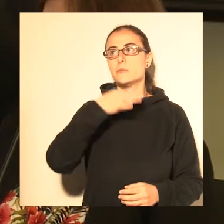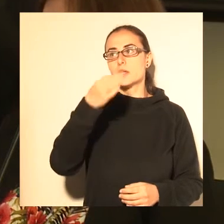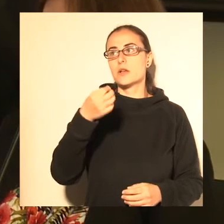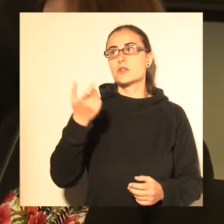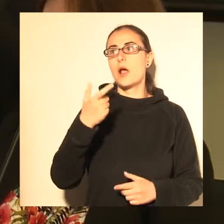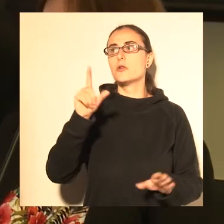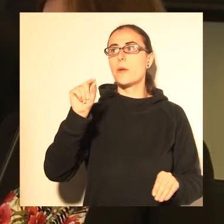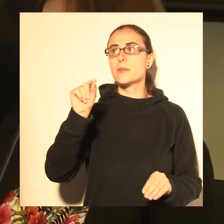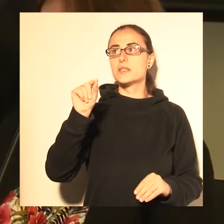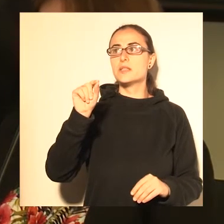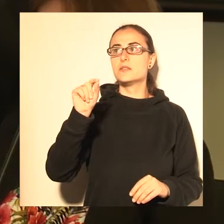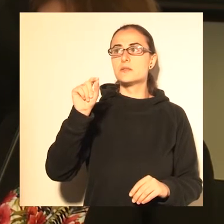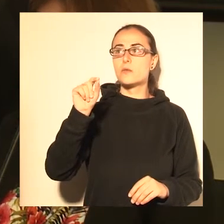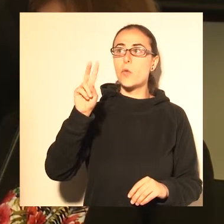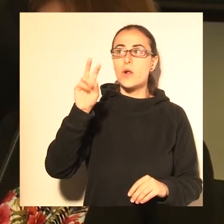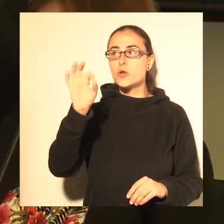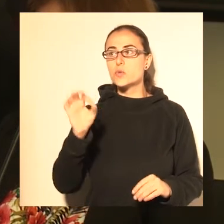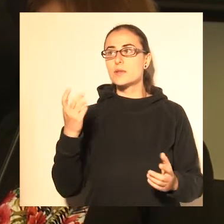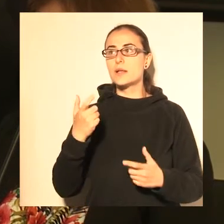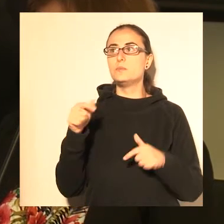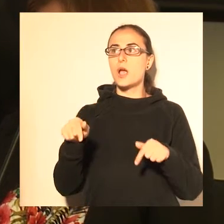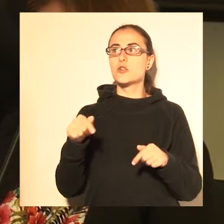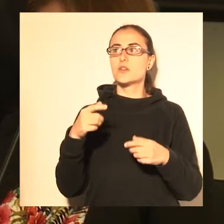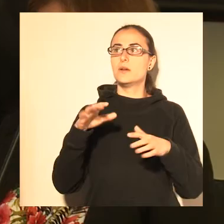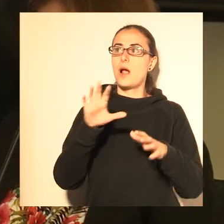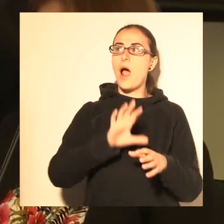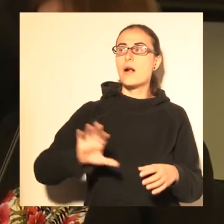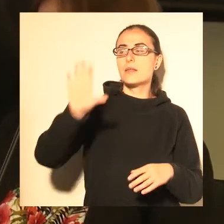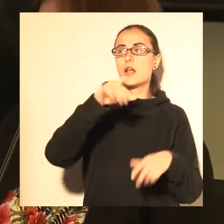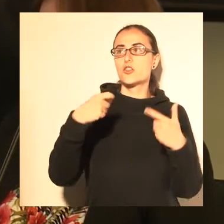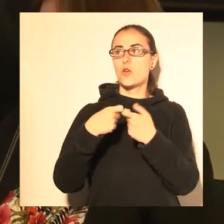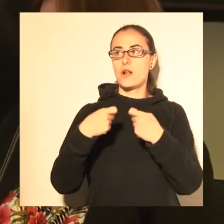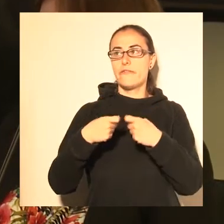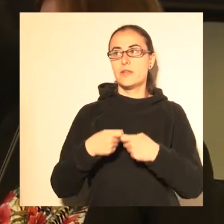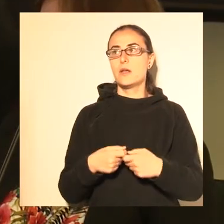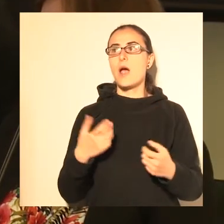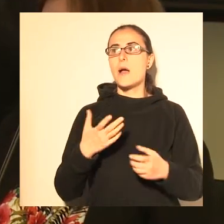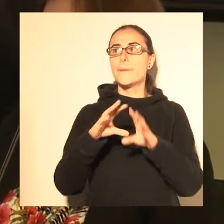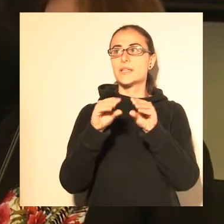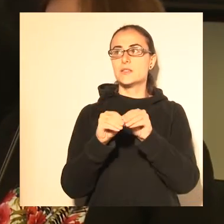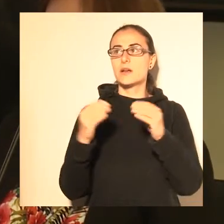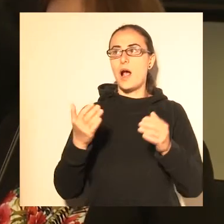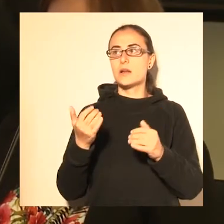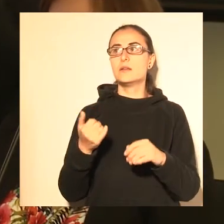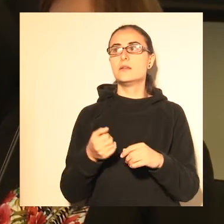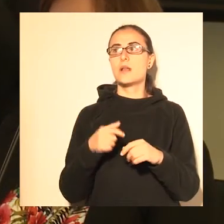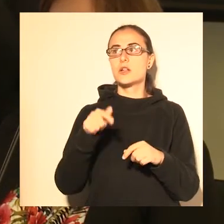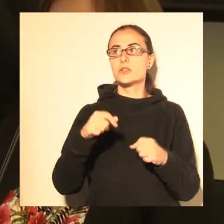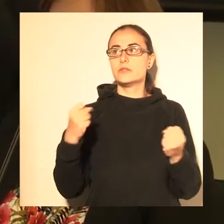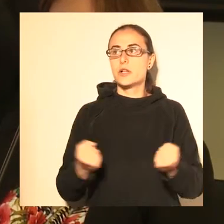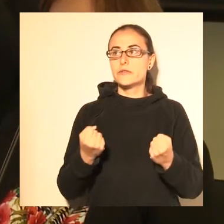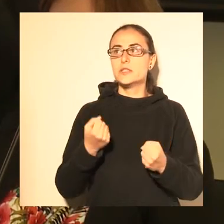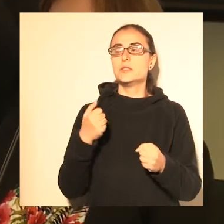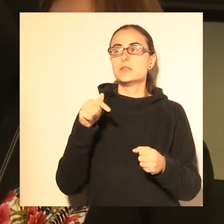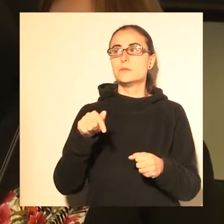mai avem 257 de sesiuni pe România și cam asta este harta geografică a părinților care